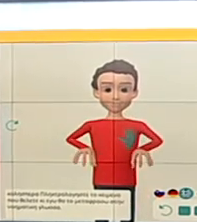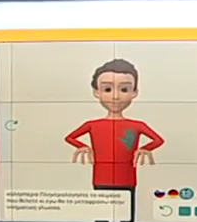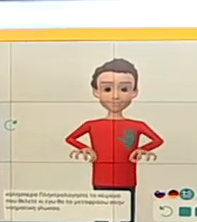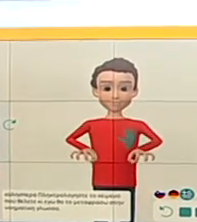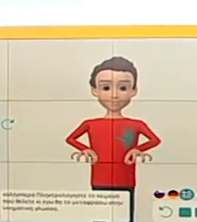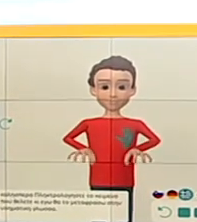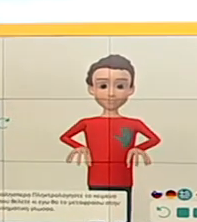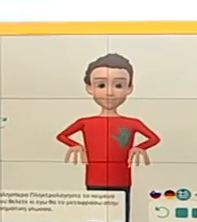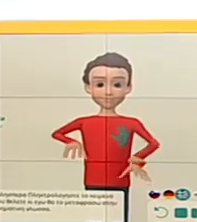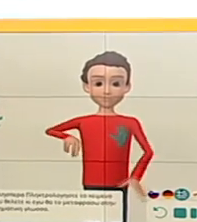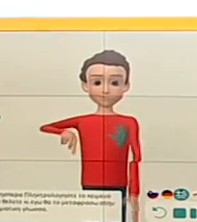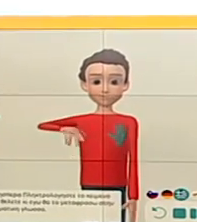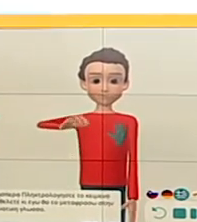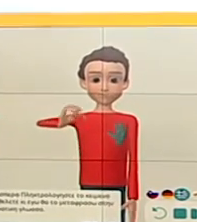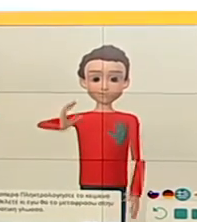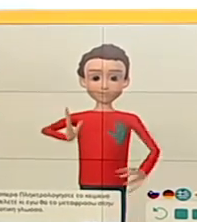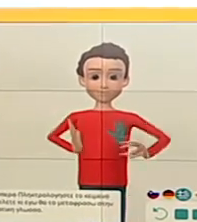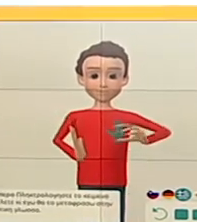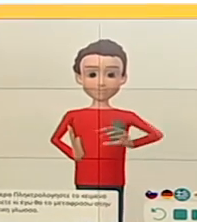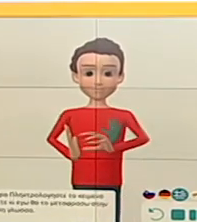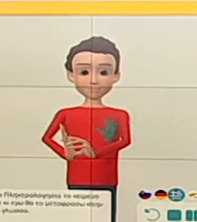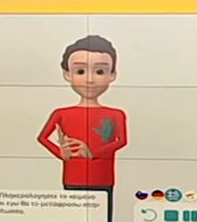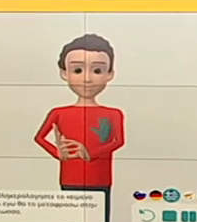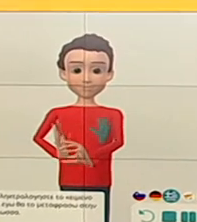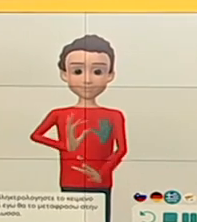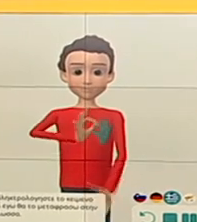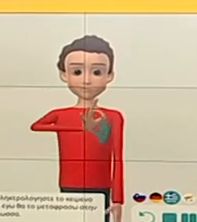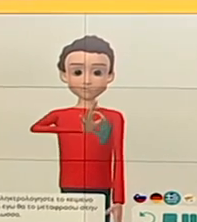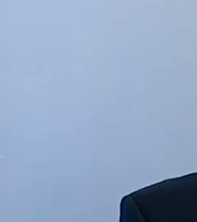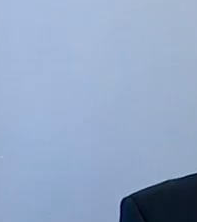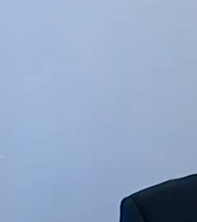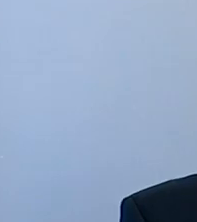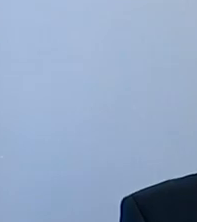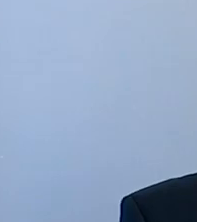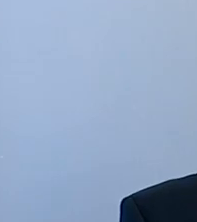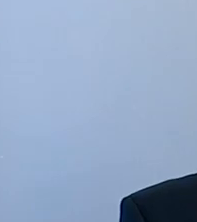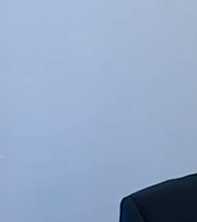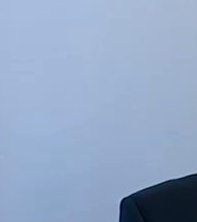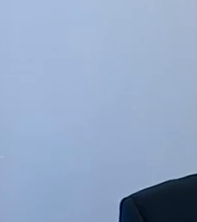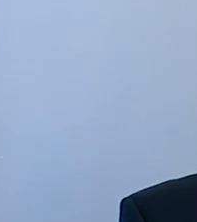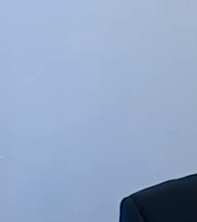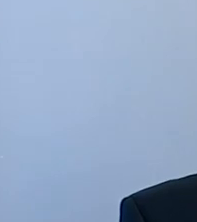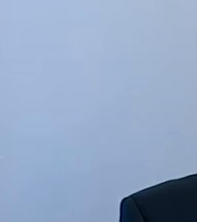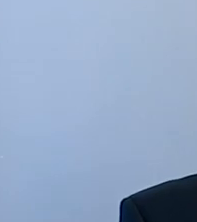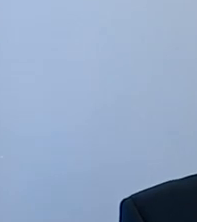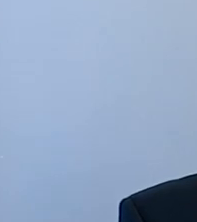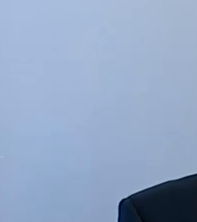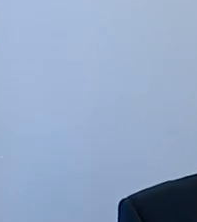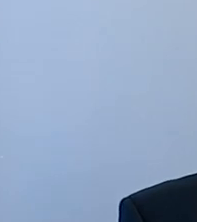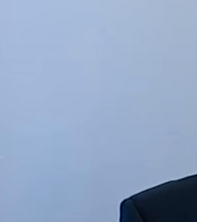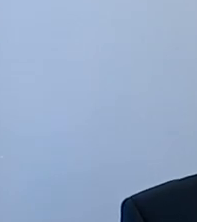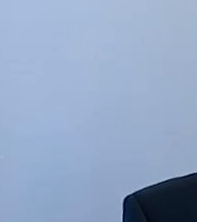και να διδαχθούν την διεθνή νοηματική γλώσσα. Και μιλάμε για περίπου 700